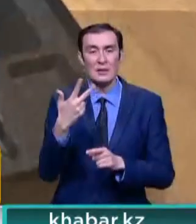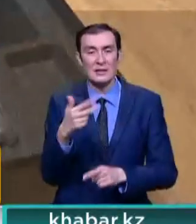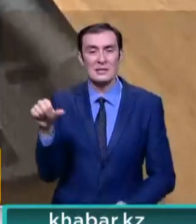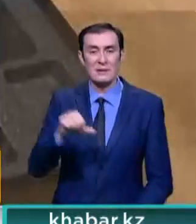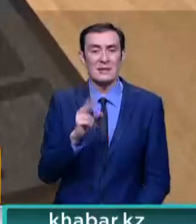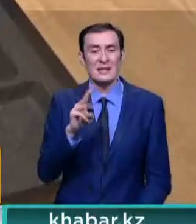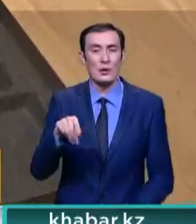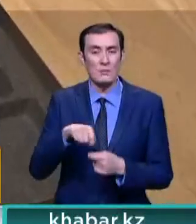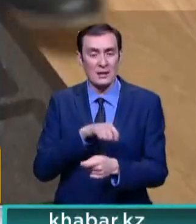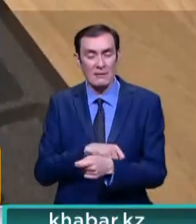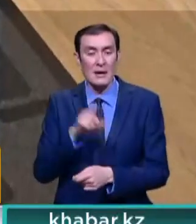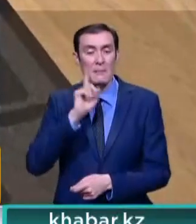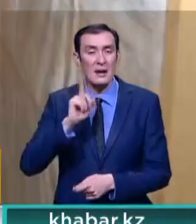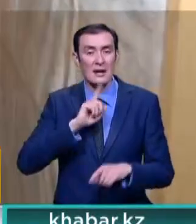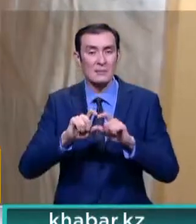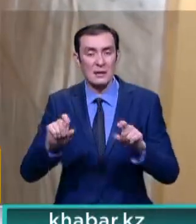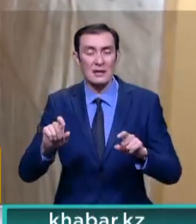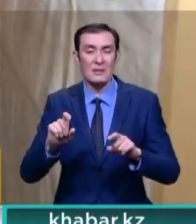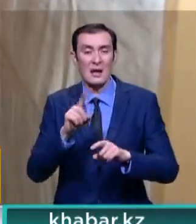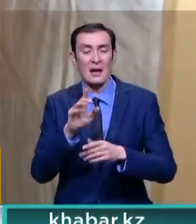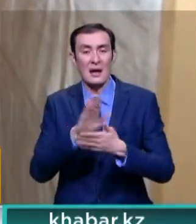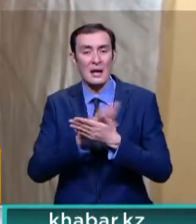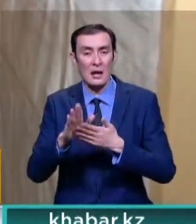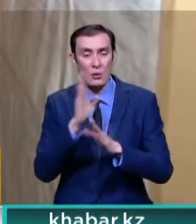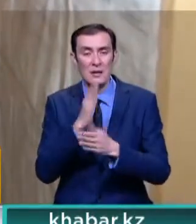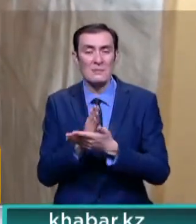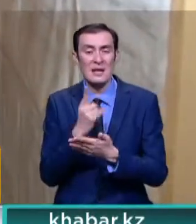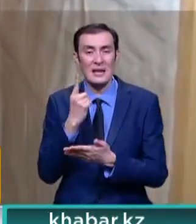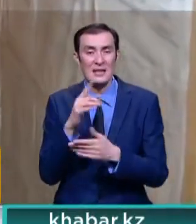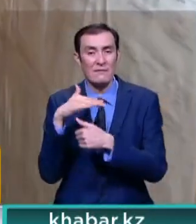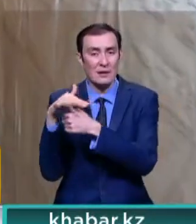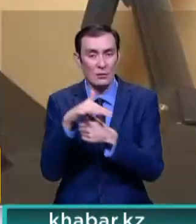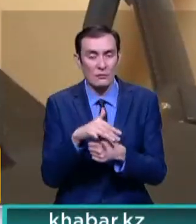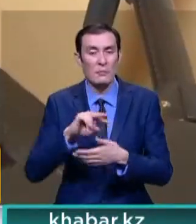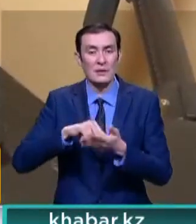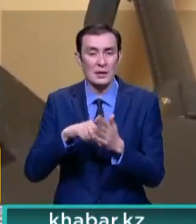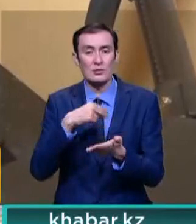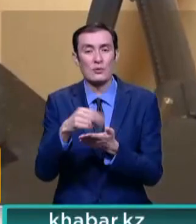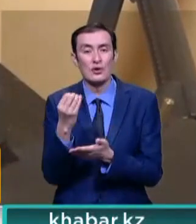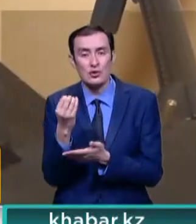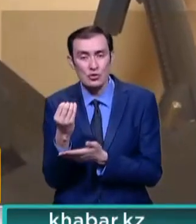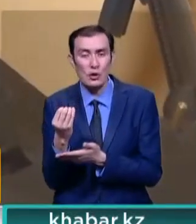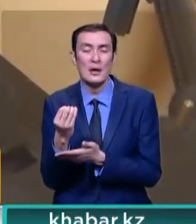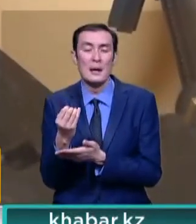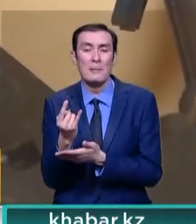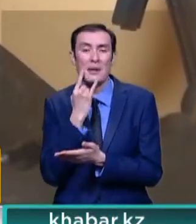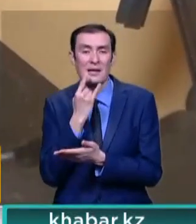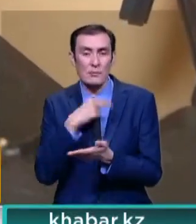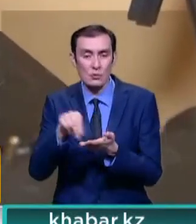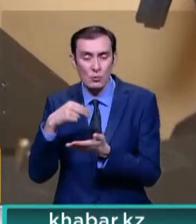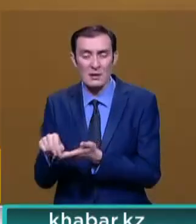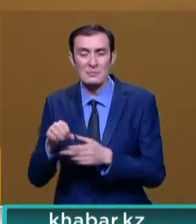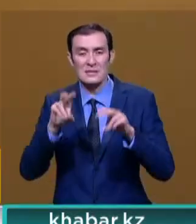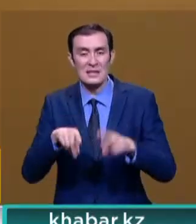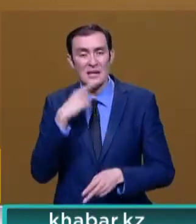3,5 километра. Пока департамент экологии получил один аппарат, в планах закупка дополнительных батарей.